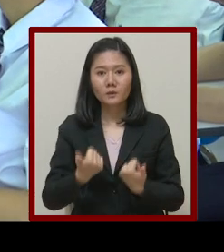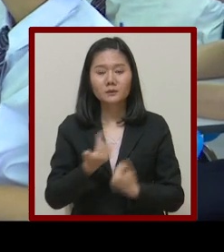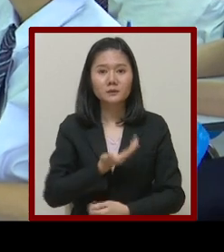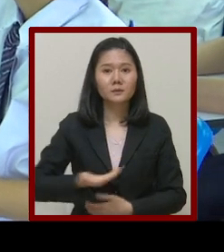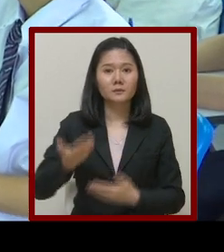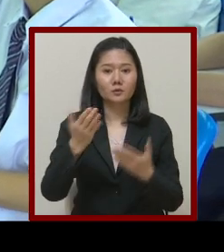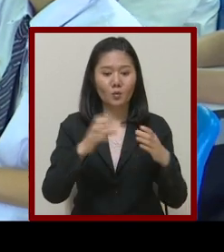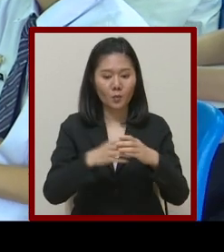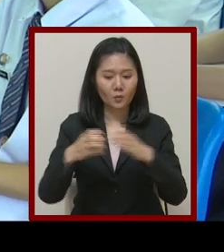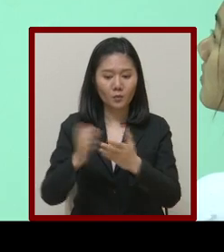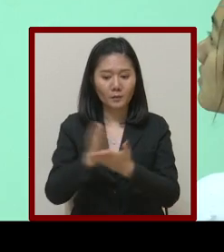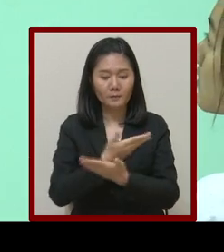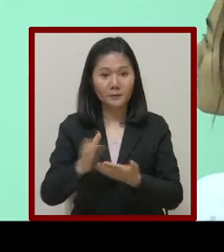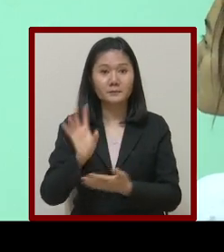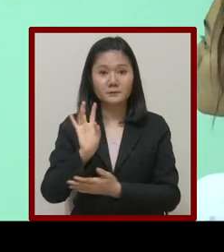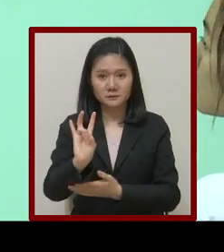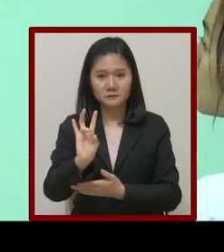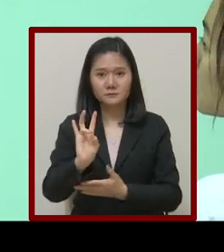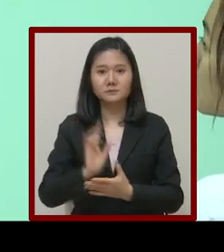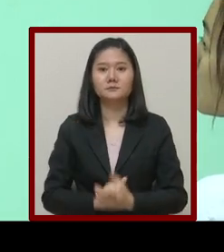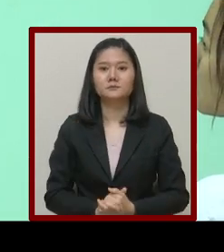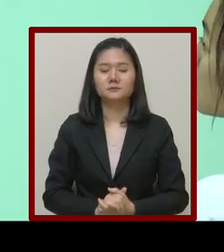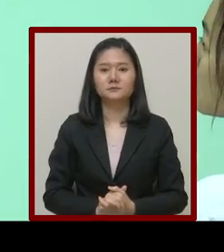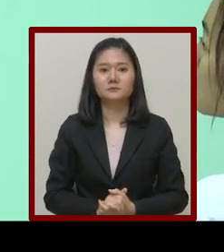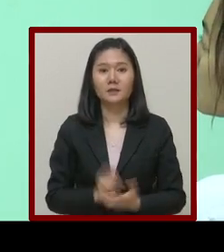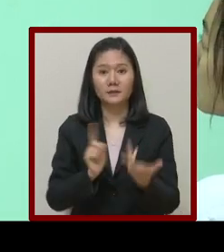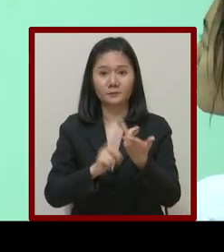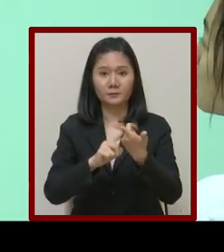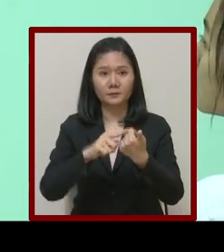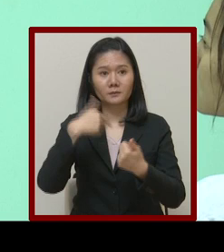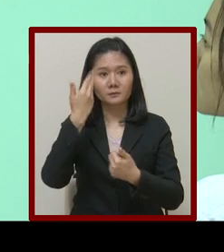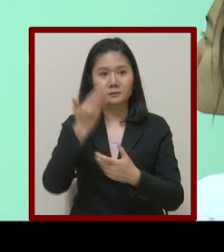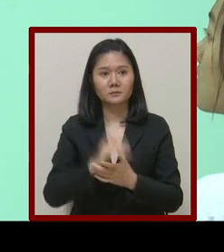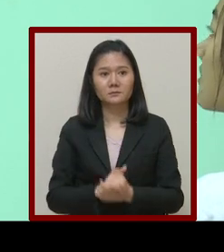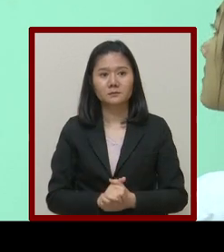ให้พวกเราแบ่งกลุ่มเป็น7กลุ่มนับดูก่อน